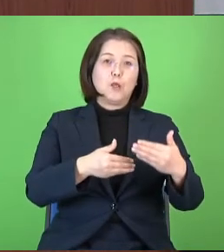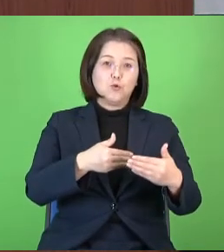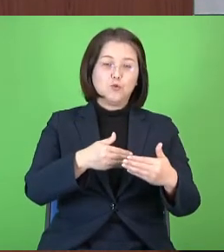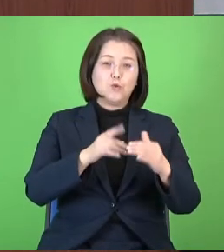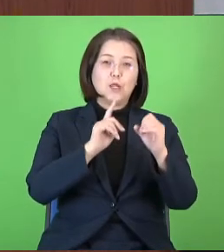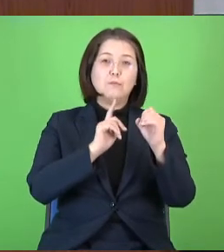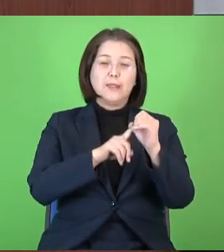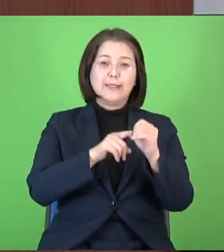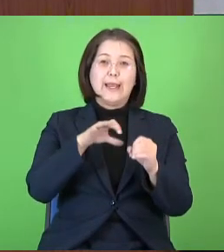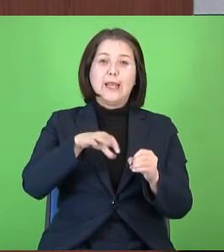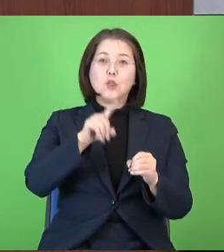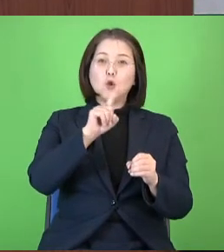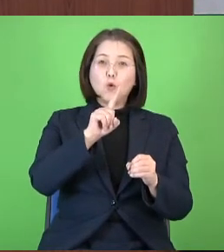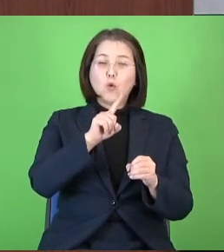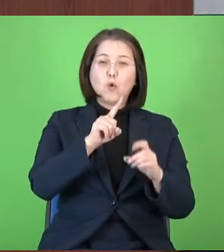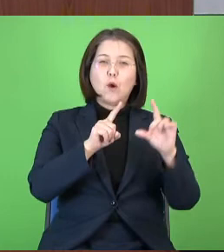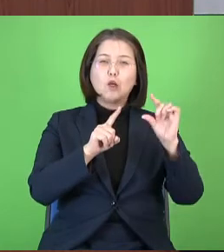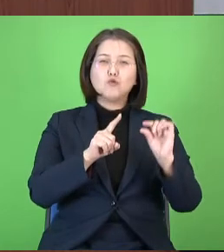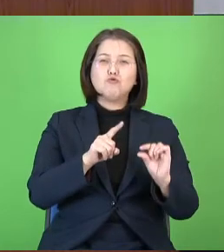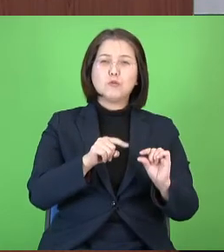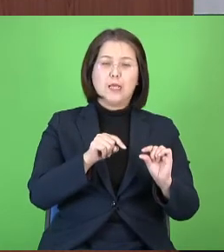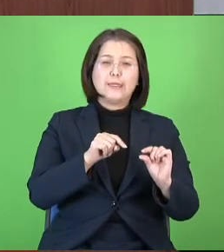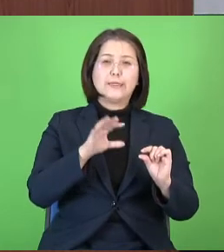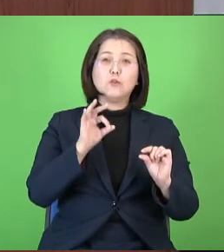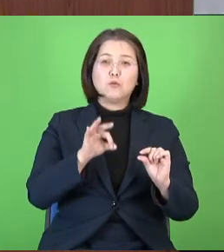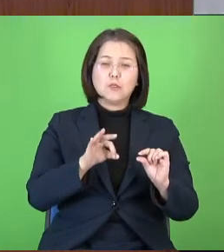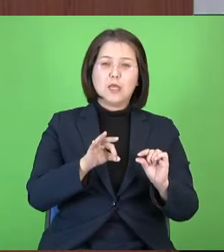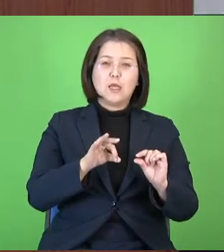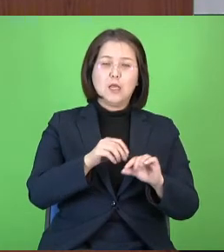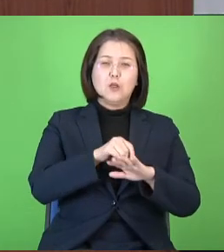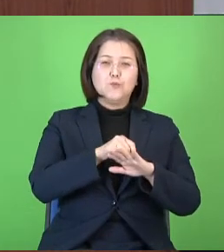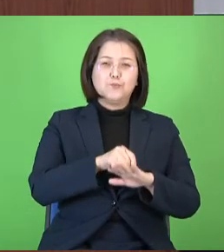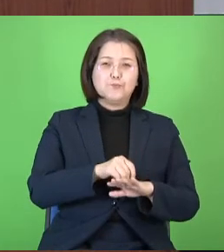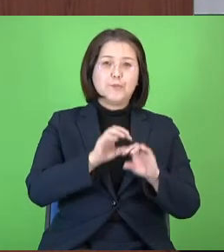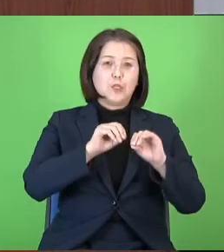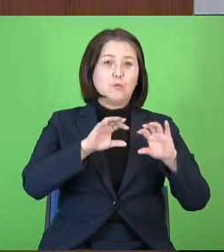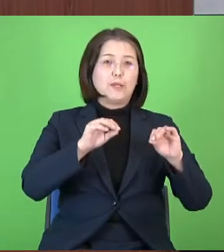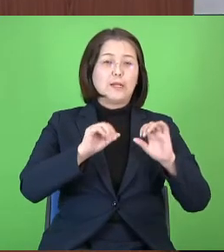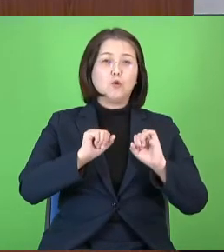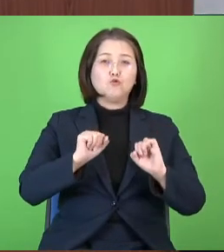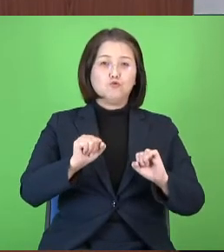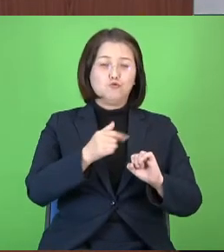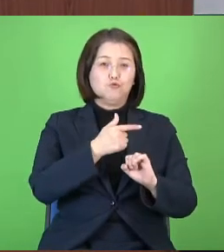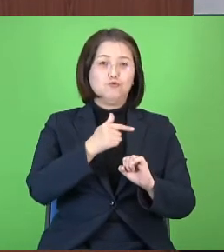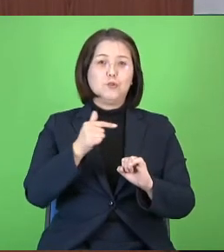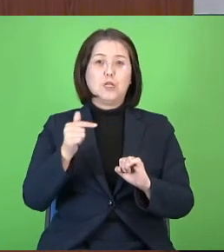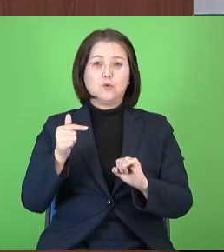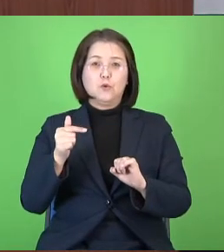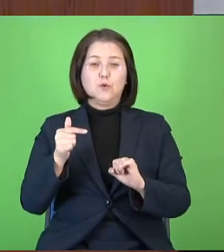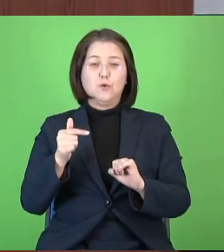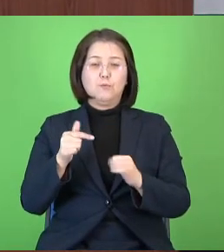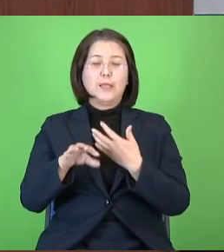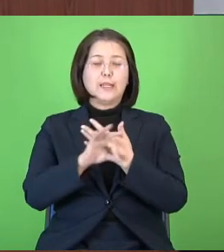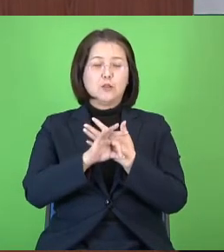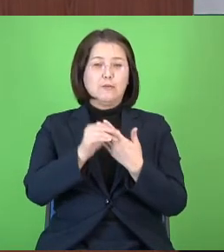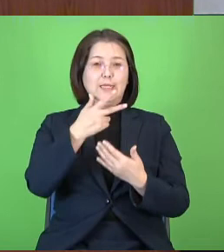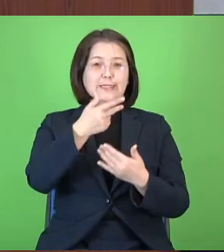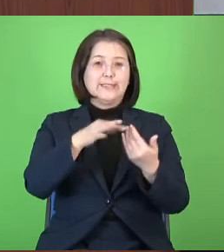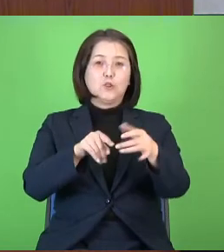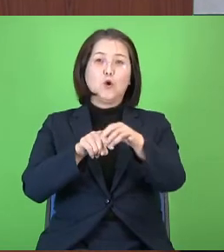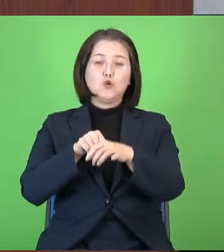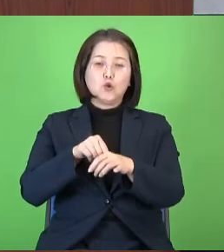市町村別の接種率を公表はされてないと思うんですがあの今後例えばそういった若年層の摂取を進める上で